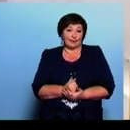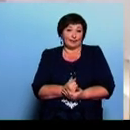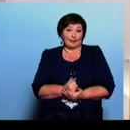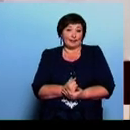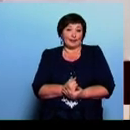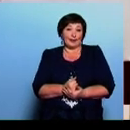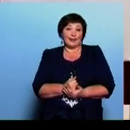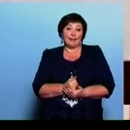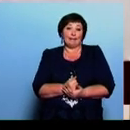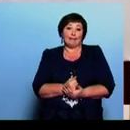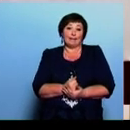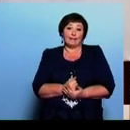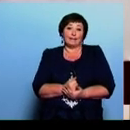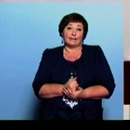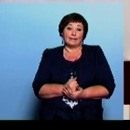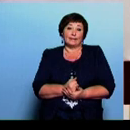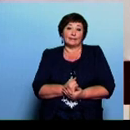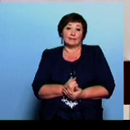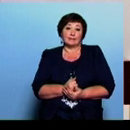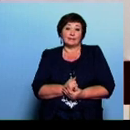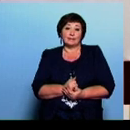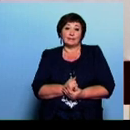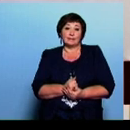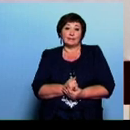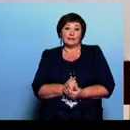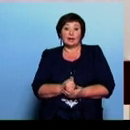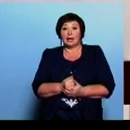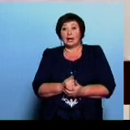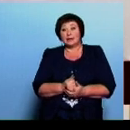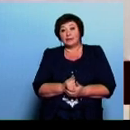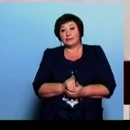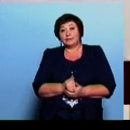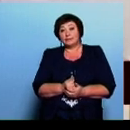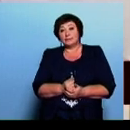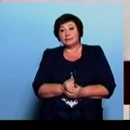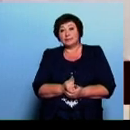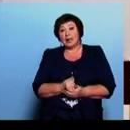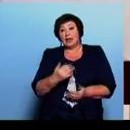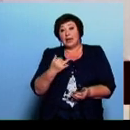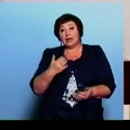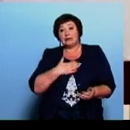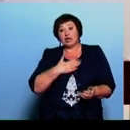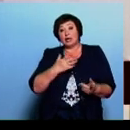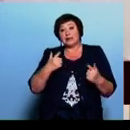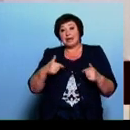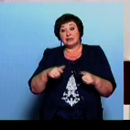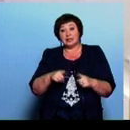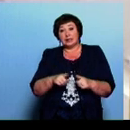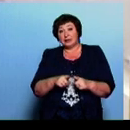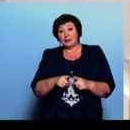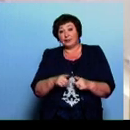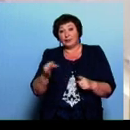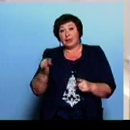Сейчас мы выиграли несколько грантов. Это и создание добровольческого ресурсного центра